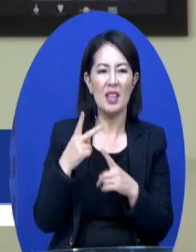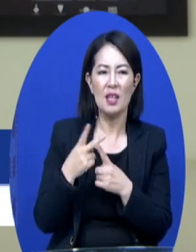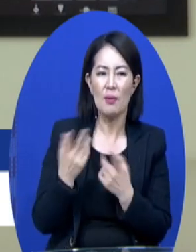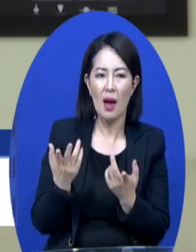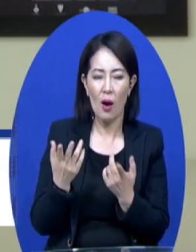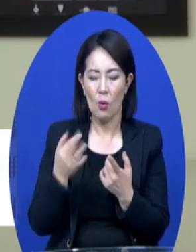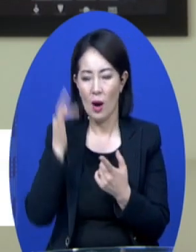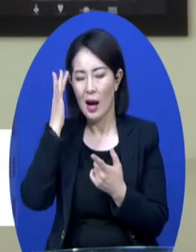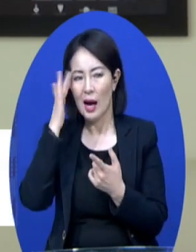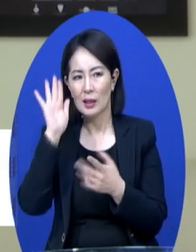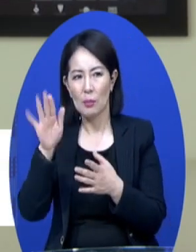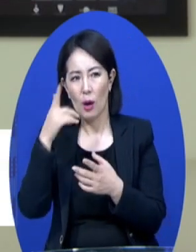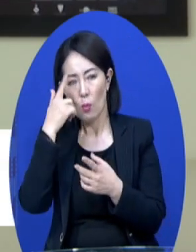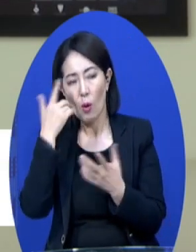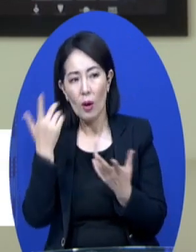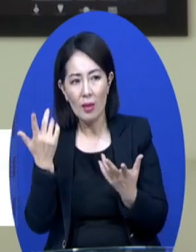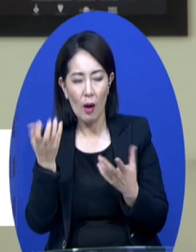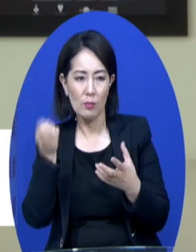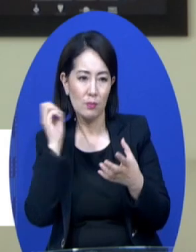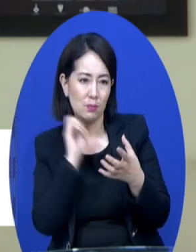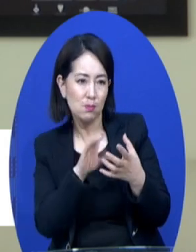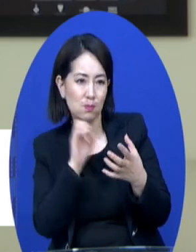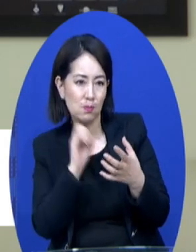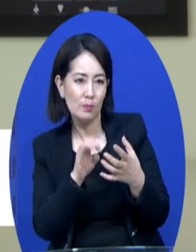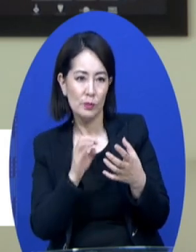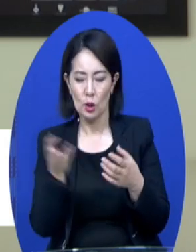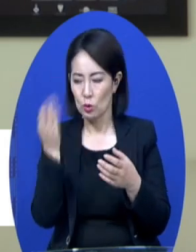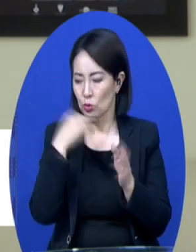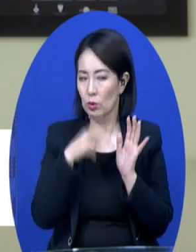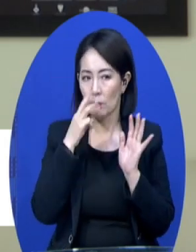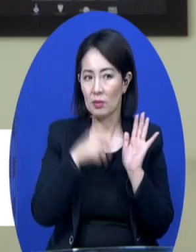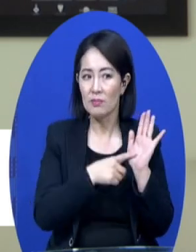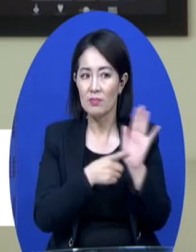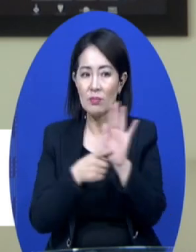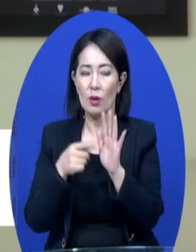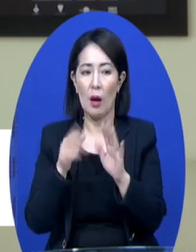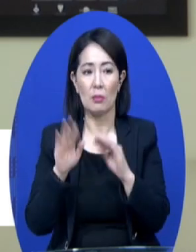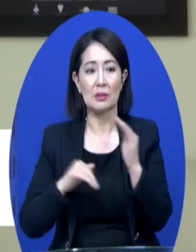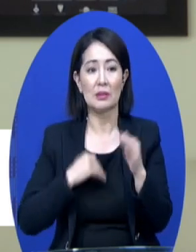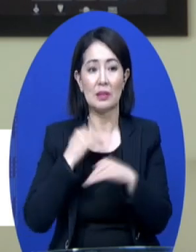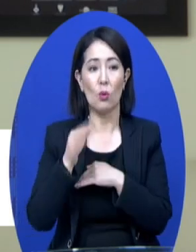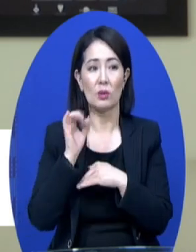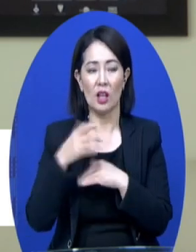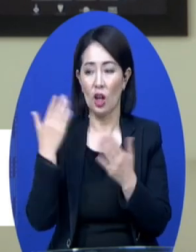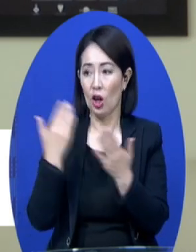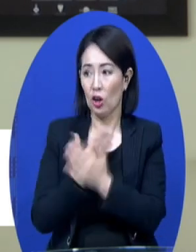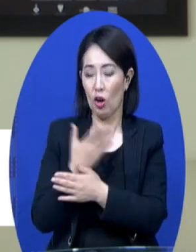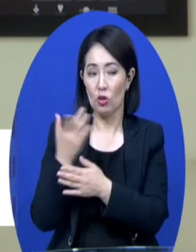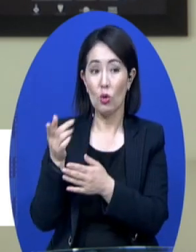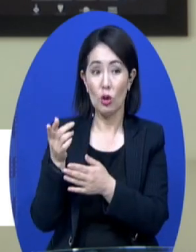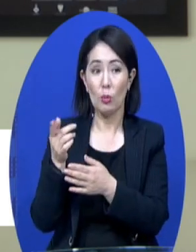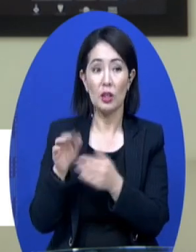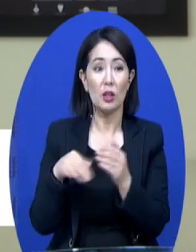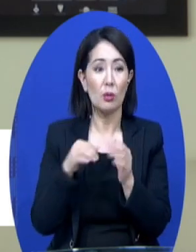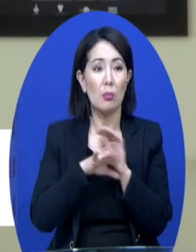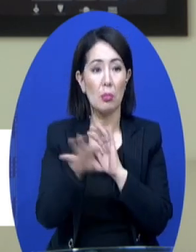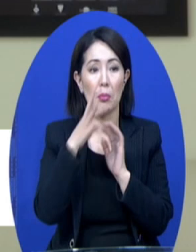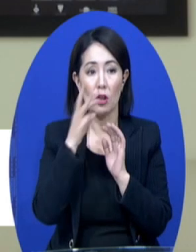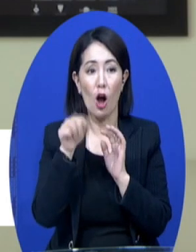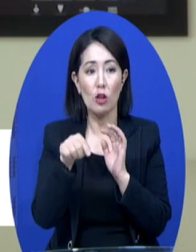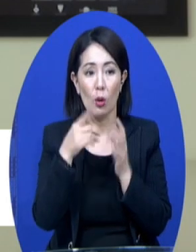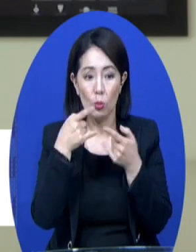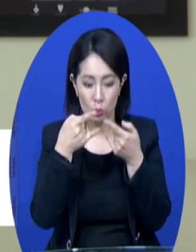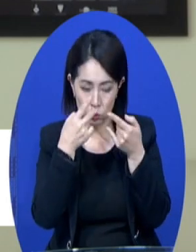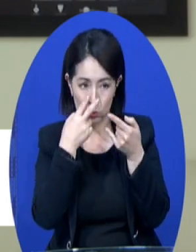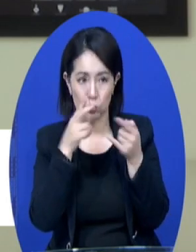тэгээ гадаадд байгаа монголчууд да гэдэг юм те. Тэр утгаараа шууд хүрэх нь аюу тум давуу тал болчихж байгаа кино театрыг бодвол. Нөгөө талдаа эргээд